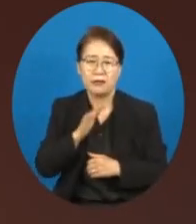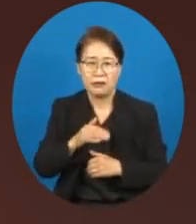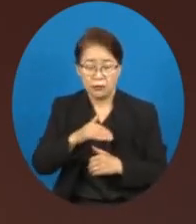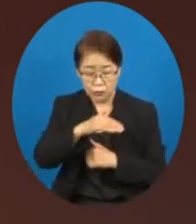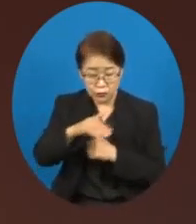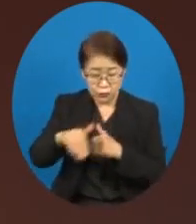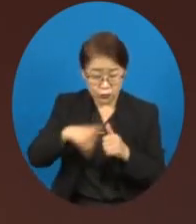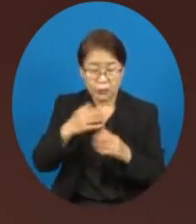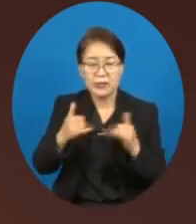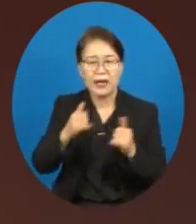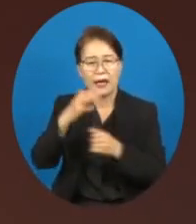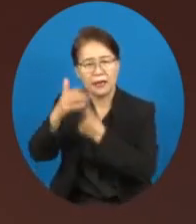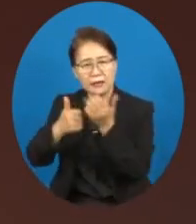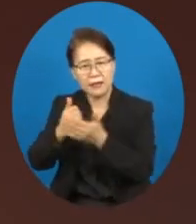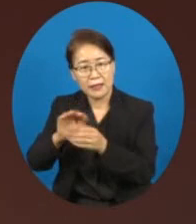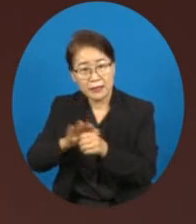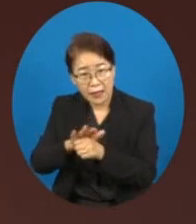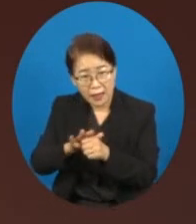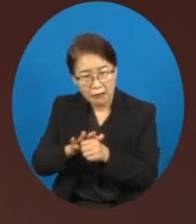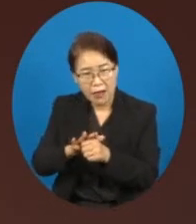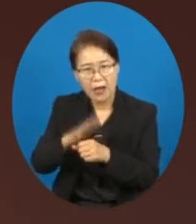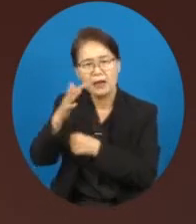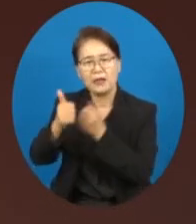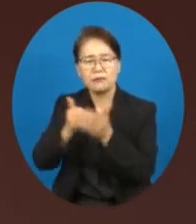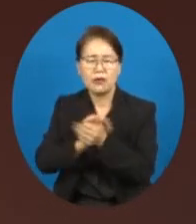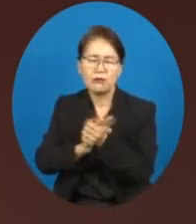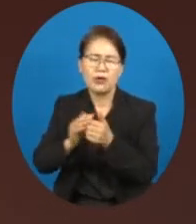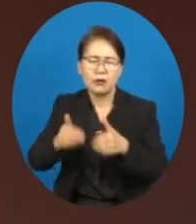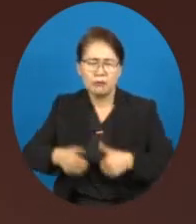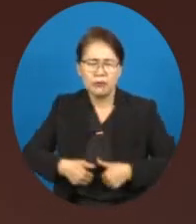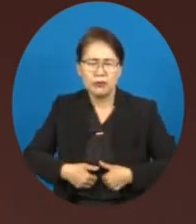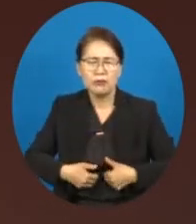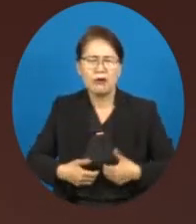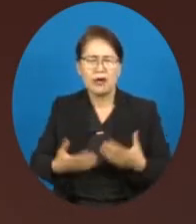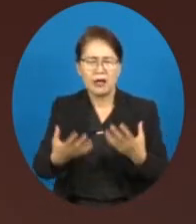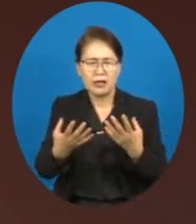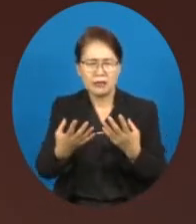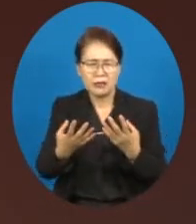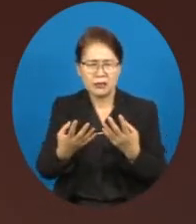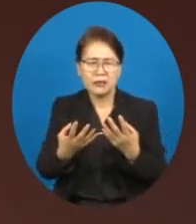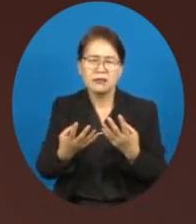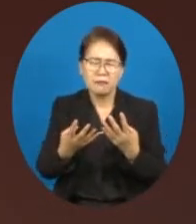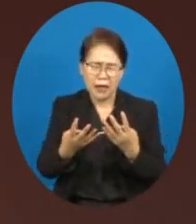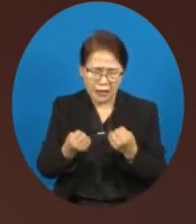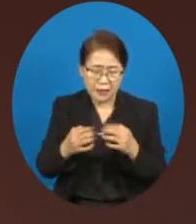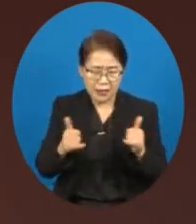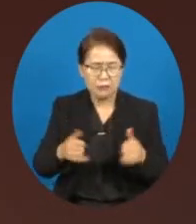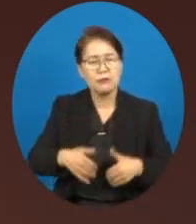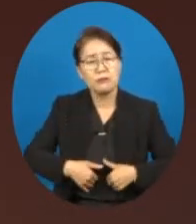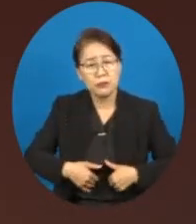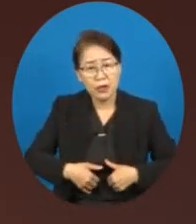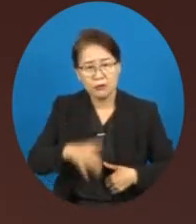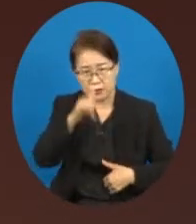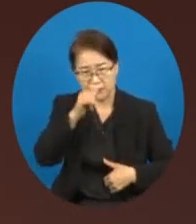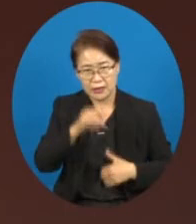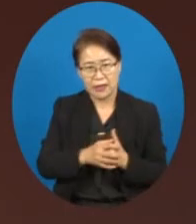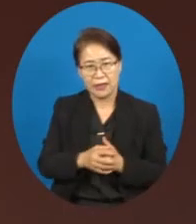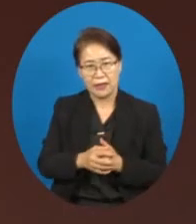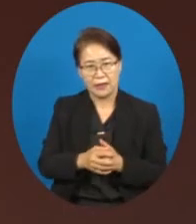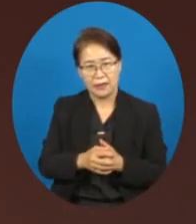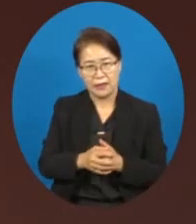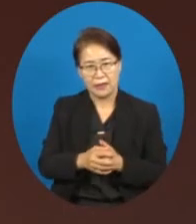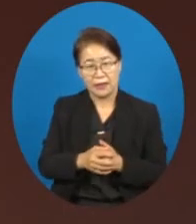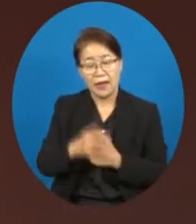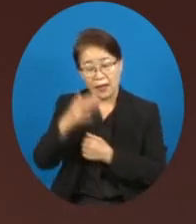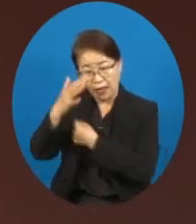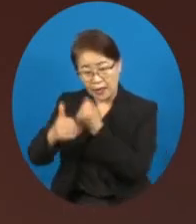주변에는요 하나님의 사랑과 하나님의 위로가 필요한 사람이 너무나 많아. 그런데 하나님은 바로 여러분들을